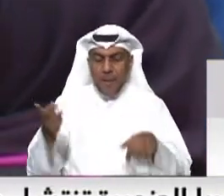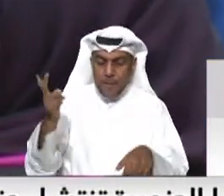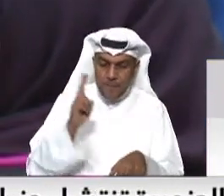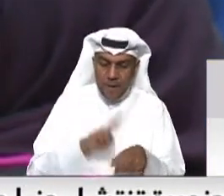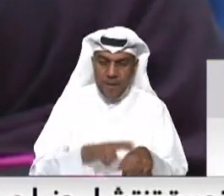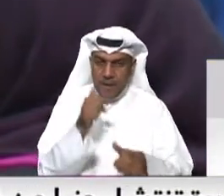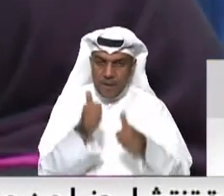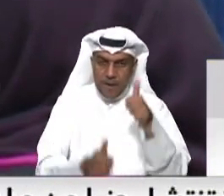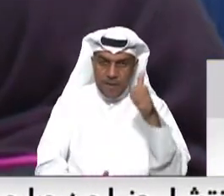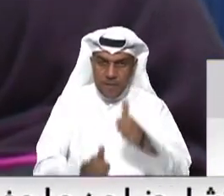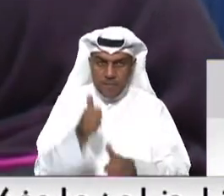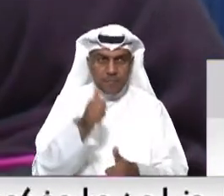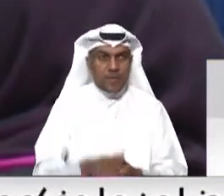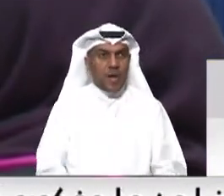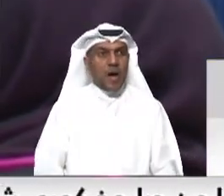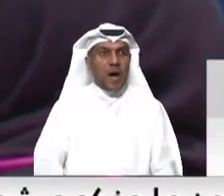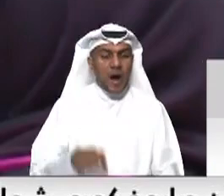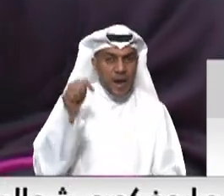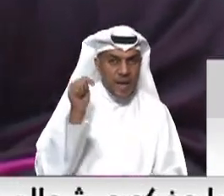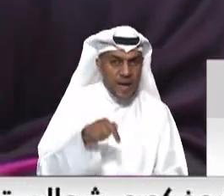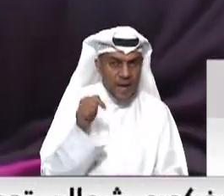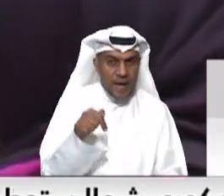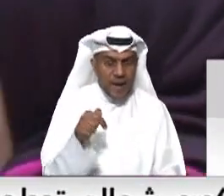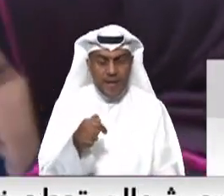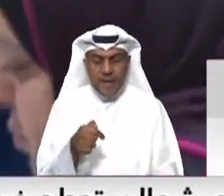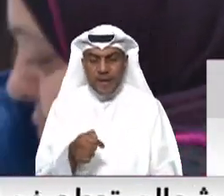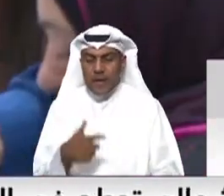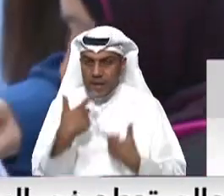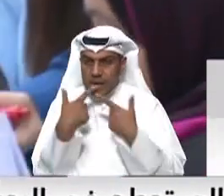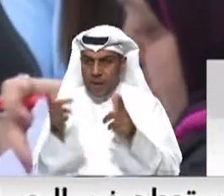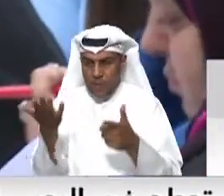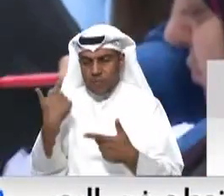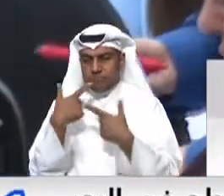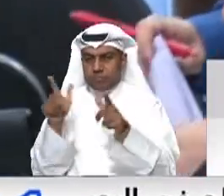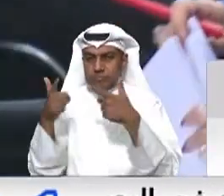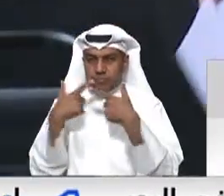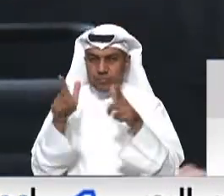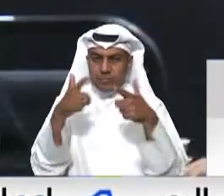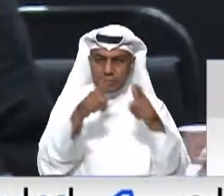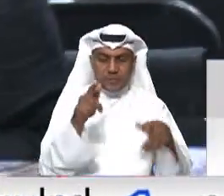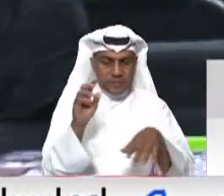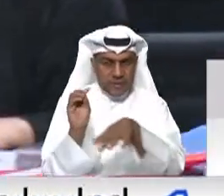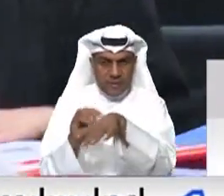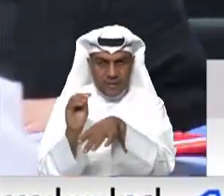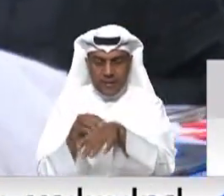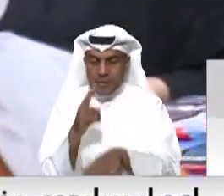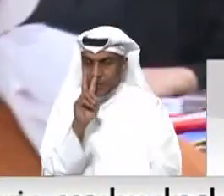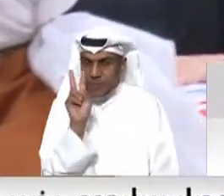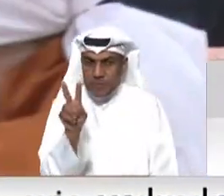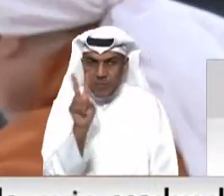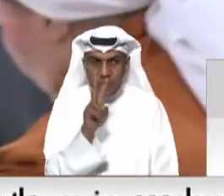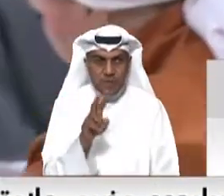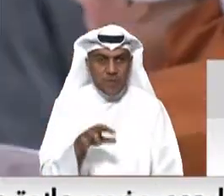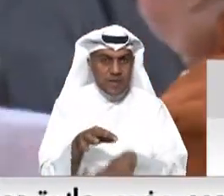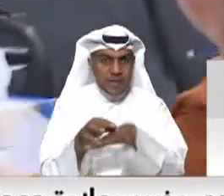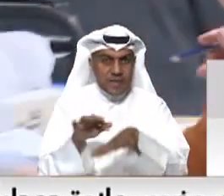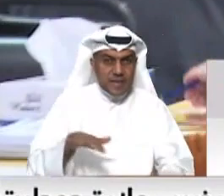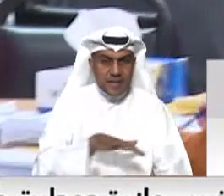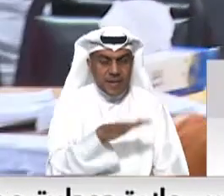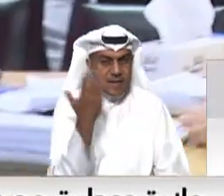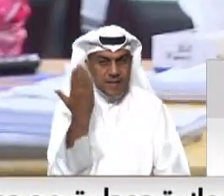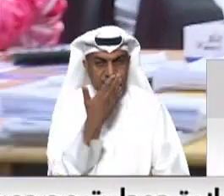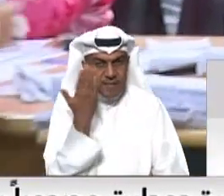والارقام التي ظهرت بعد انطلاق هذه الحمله هي كانت هناك النتائج مفرحه ونتائج مبشره فيما يتعلق